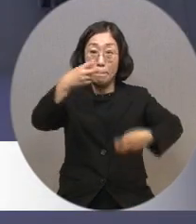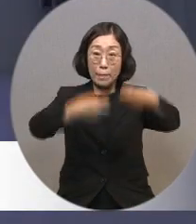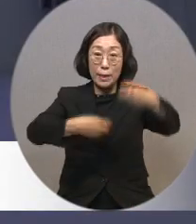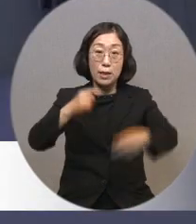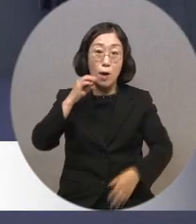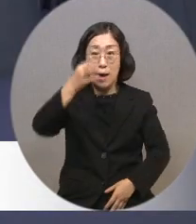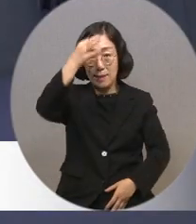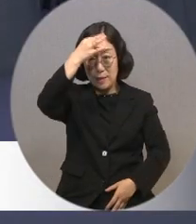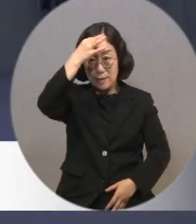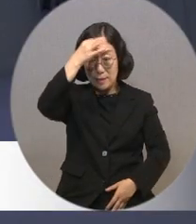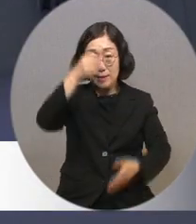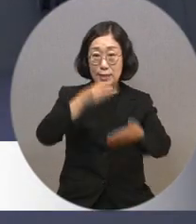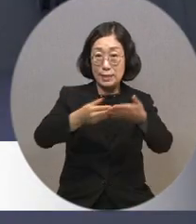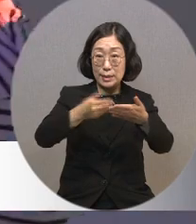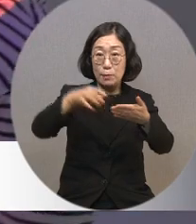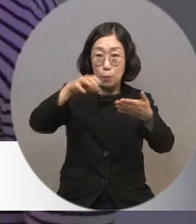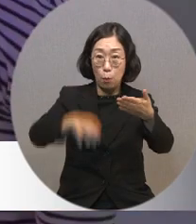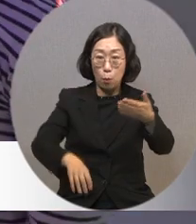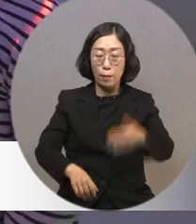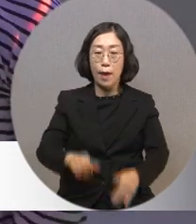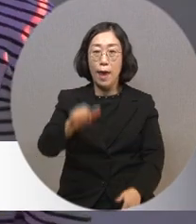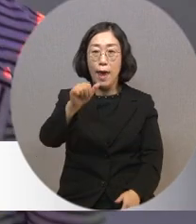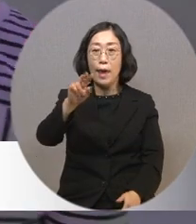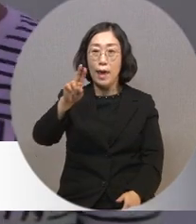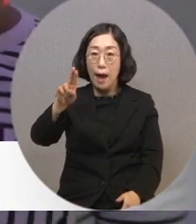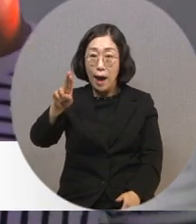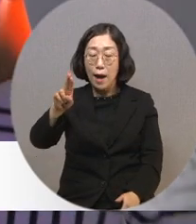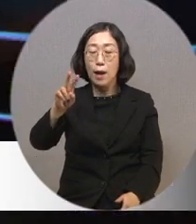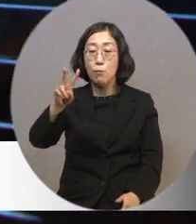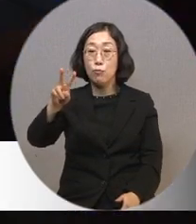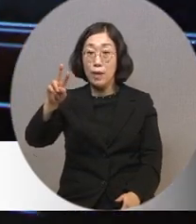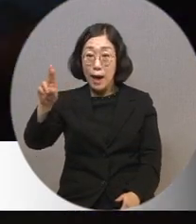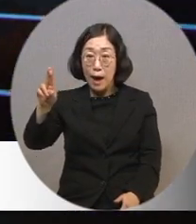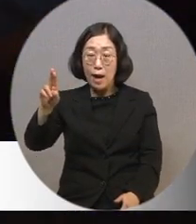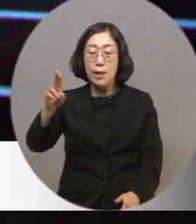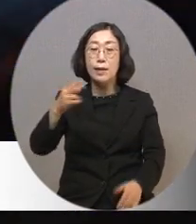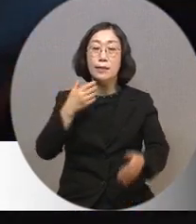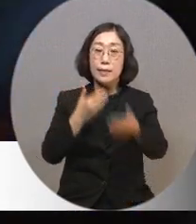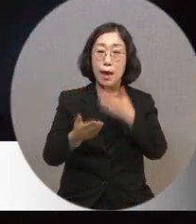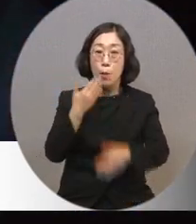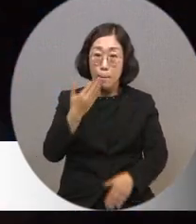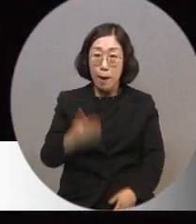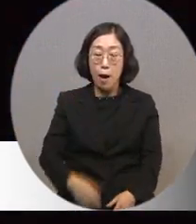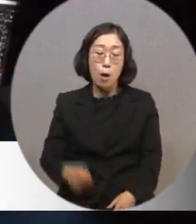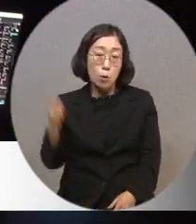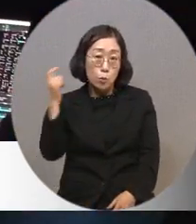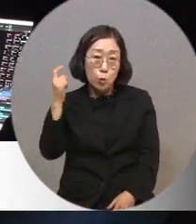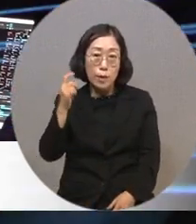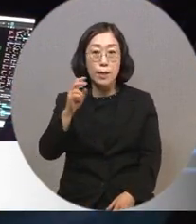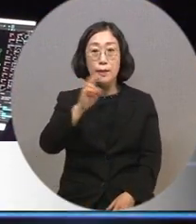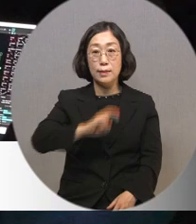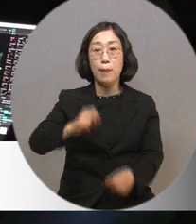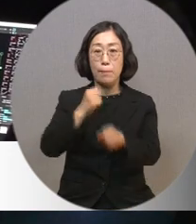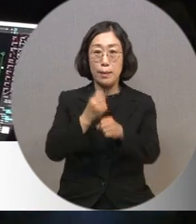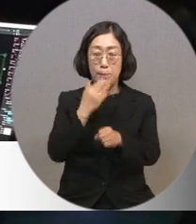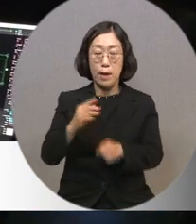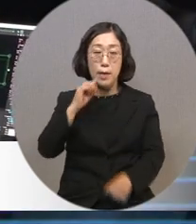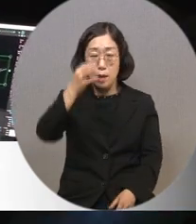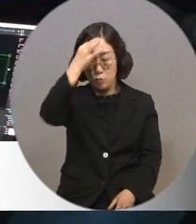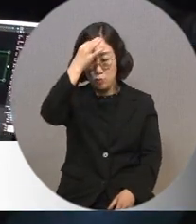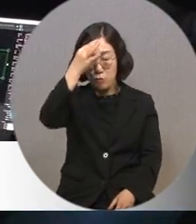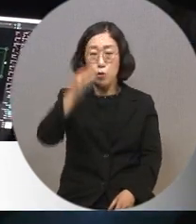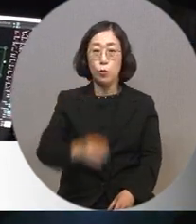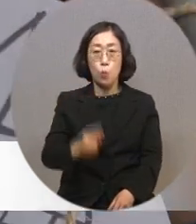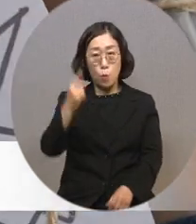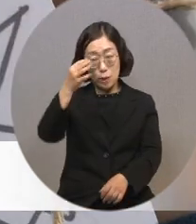드로잉실에서는 가상현실과 증강현실 체험이 가능하며 소리 작업장에서는 음악 작업을, 예술과 기술